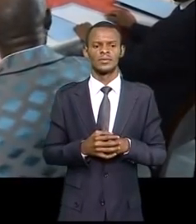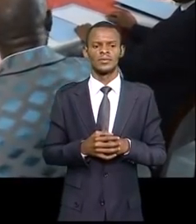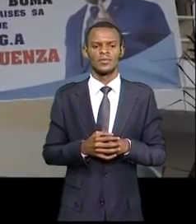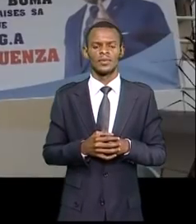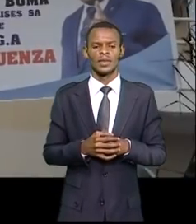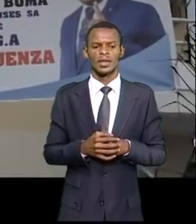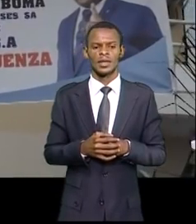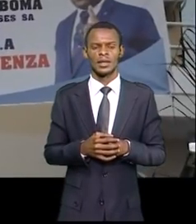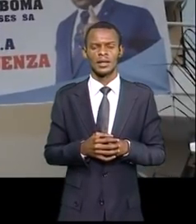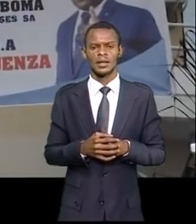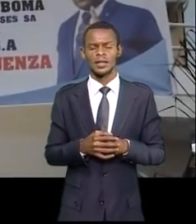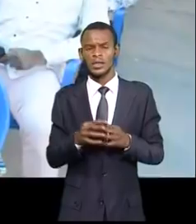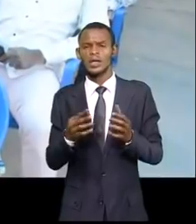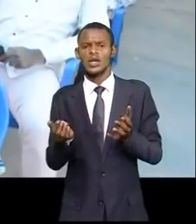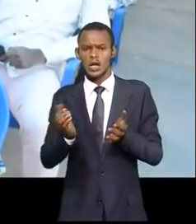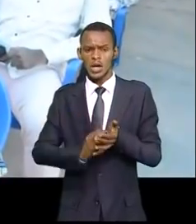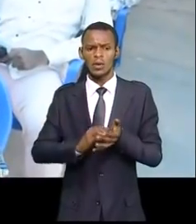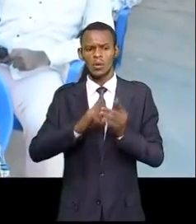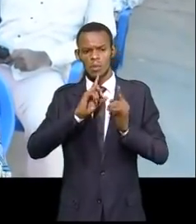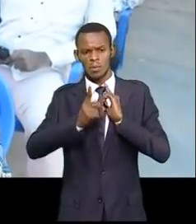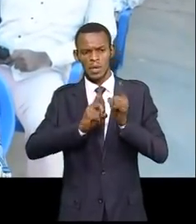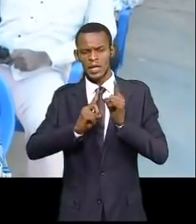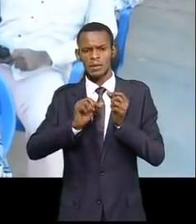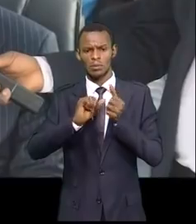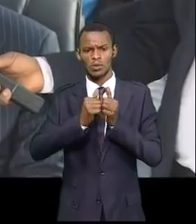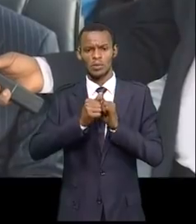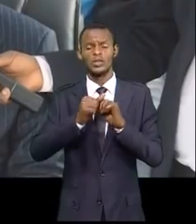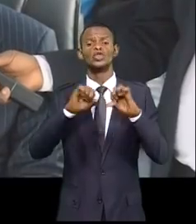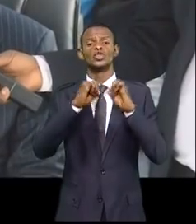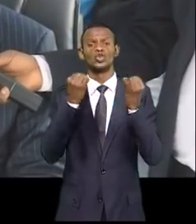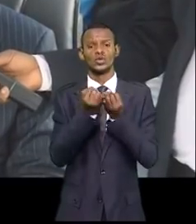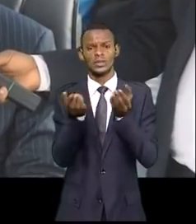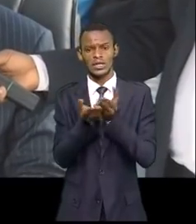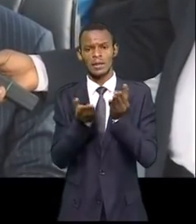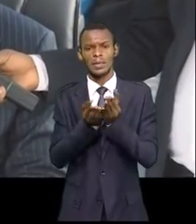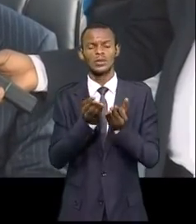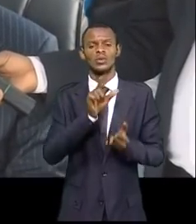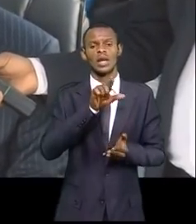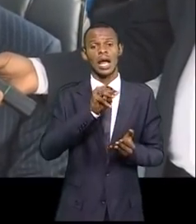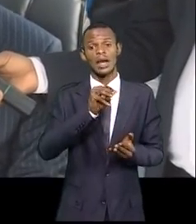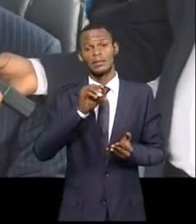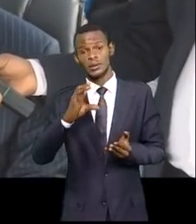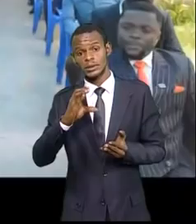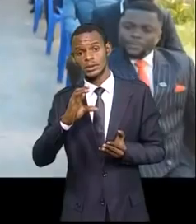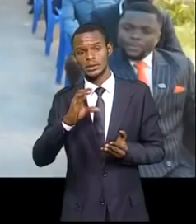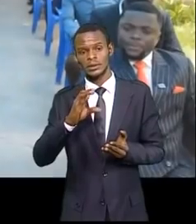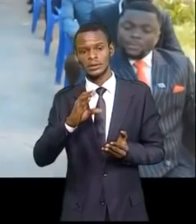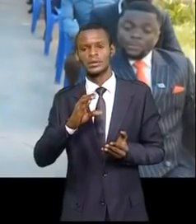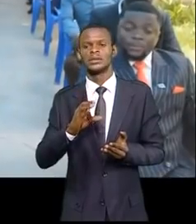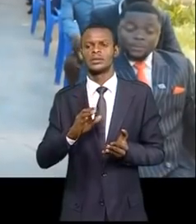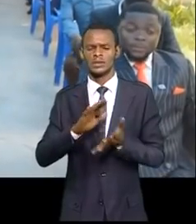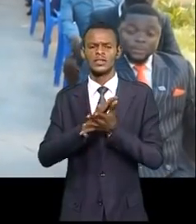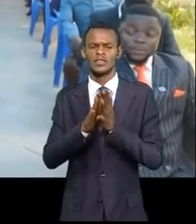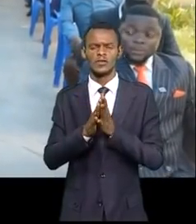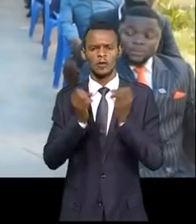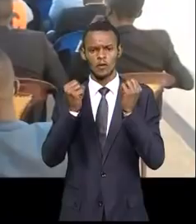il consiste ensuite à faire de la lune maritime congolaise un transporteur maritime multimodal et régionale au service de la